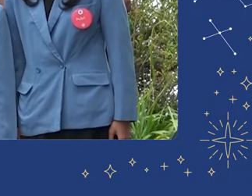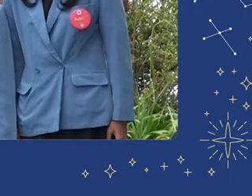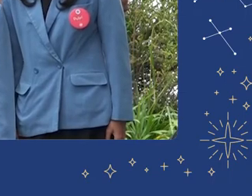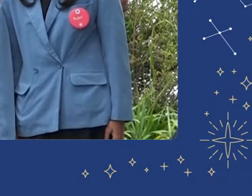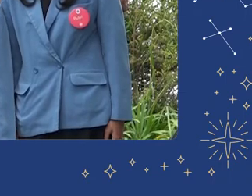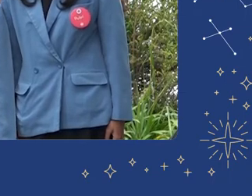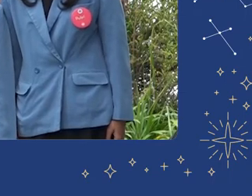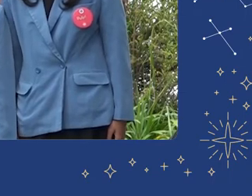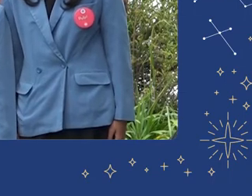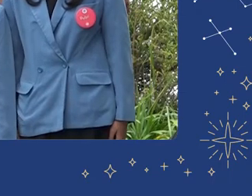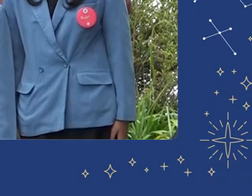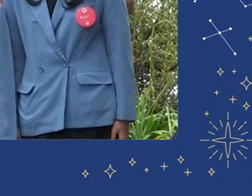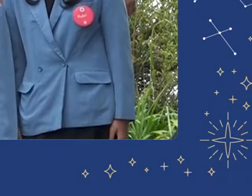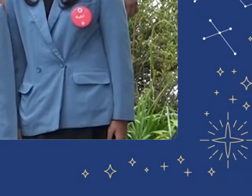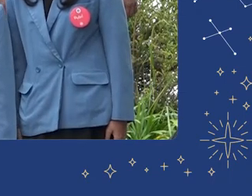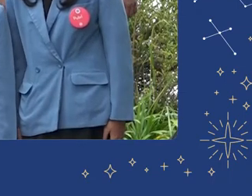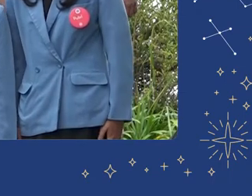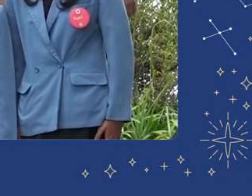kita bahagia